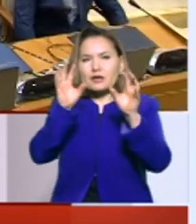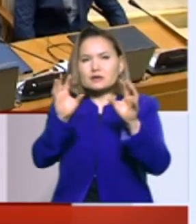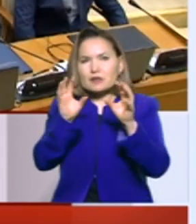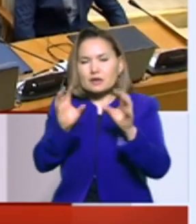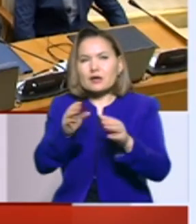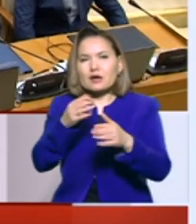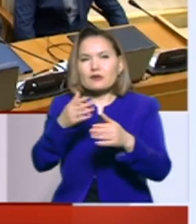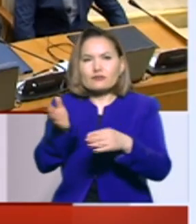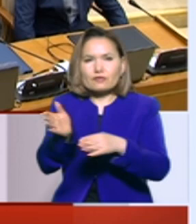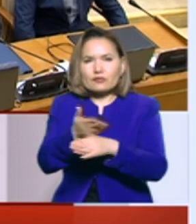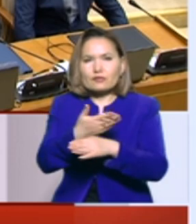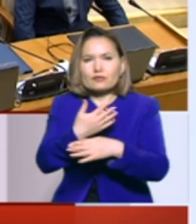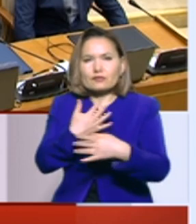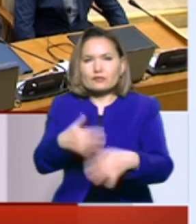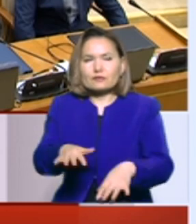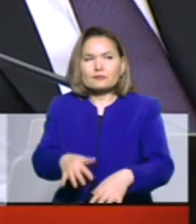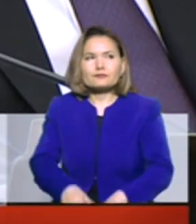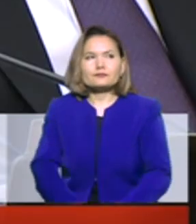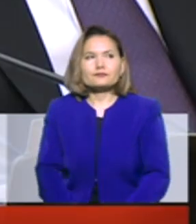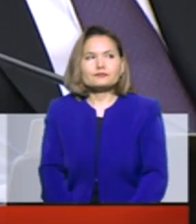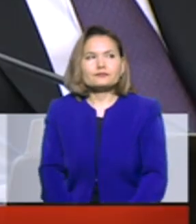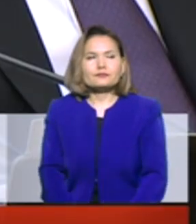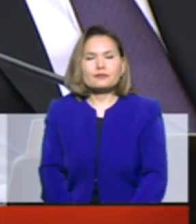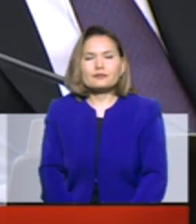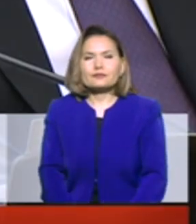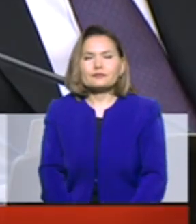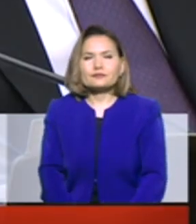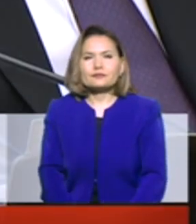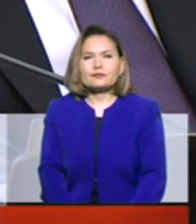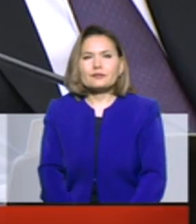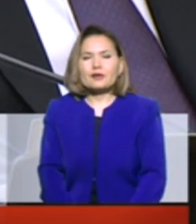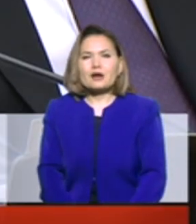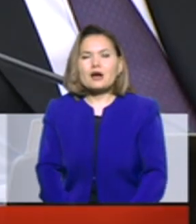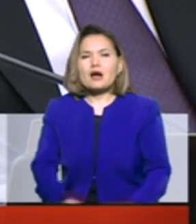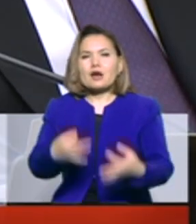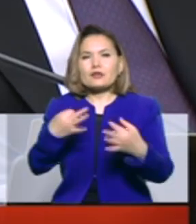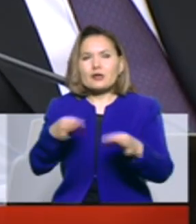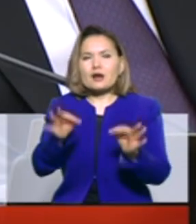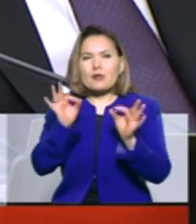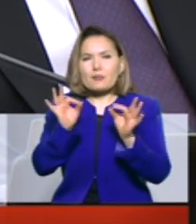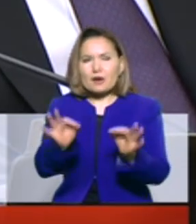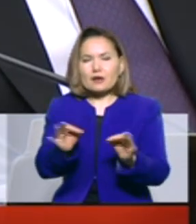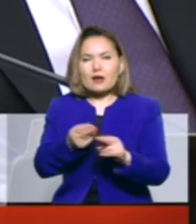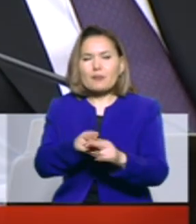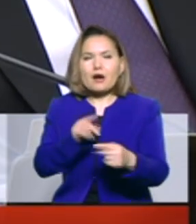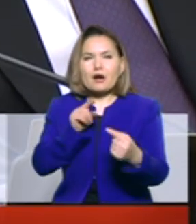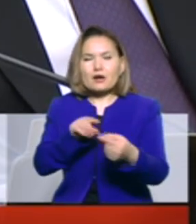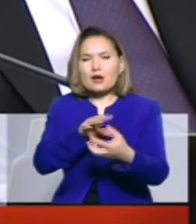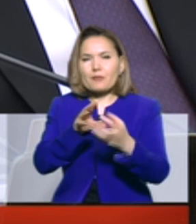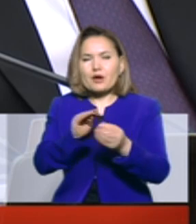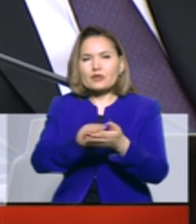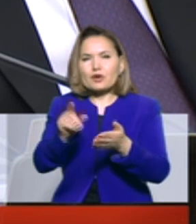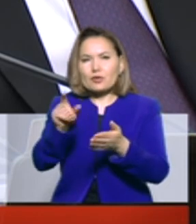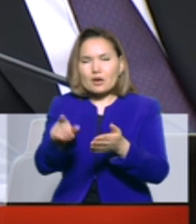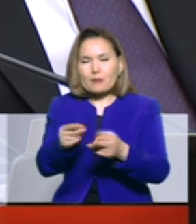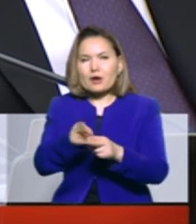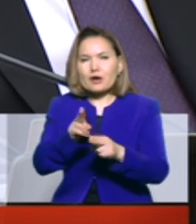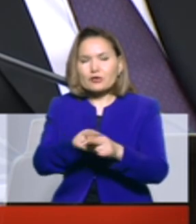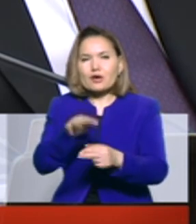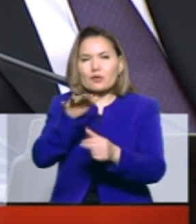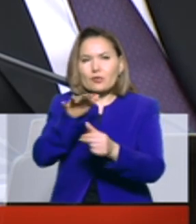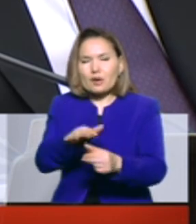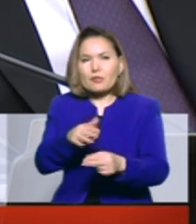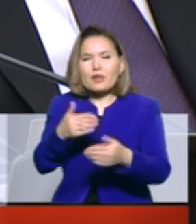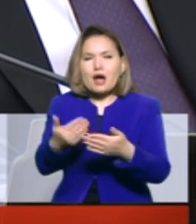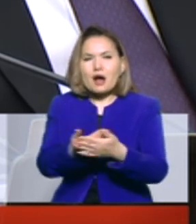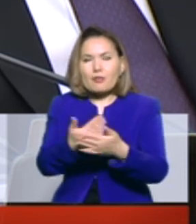мүлдем алынып тасталды. Бұл норманы демократиялық принциптерге қайшы журналистерді алалау жан жақты